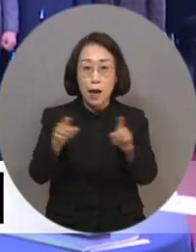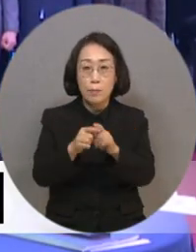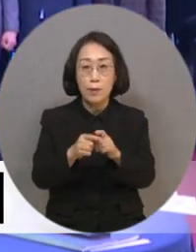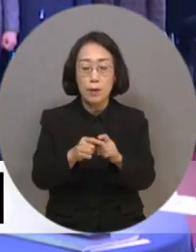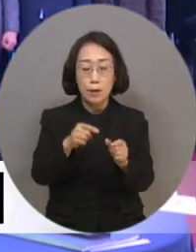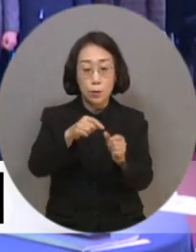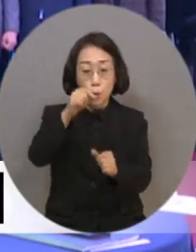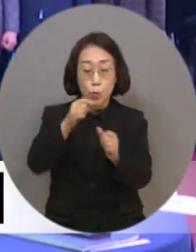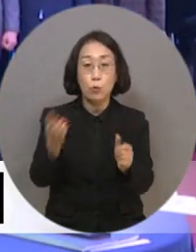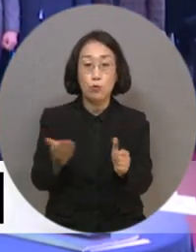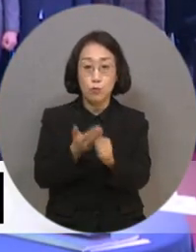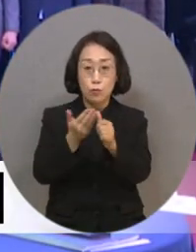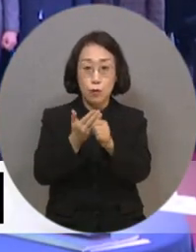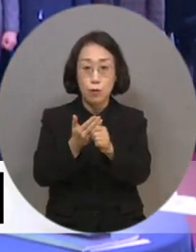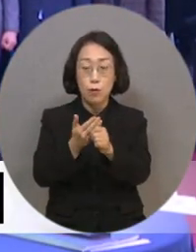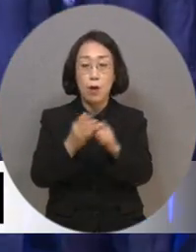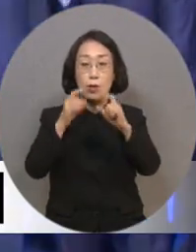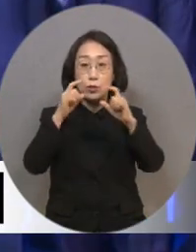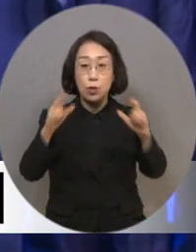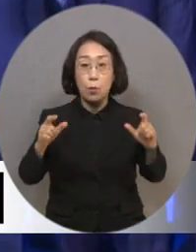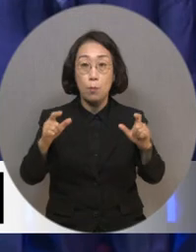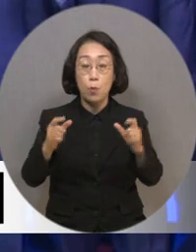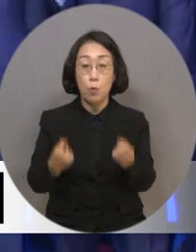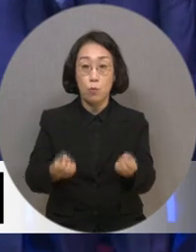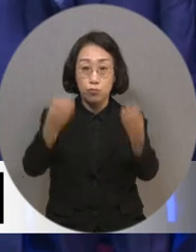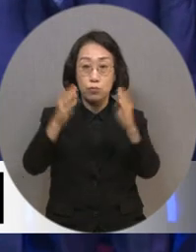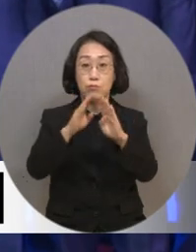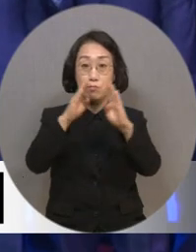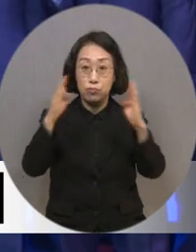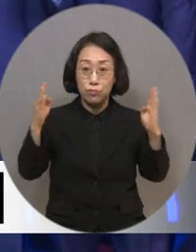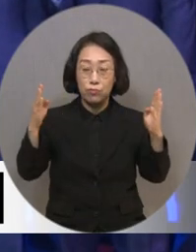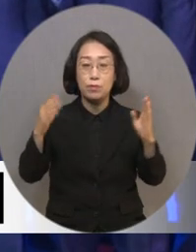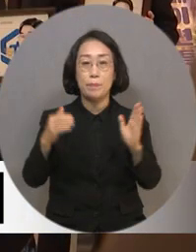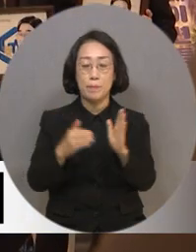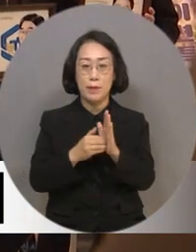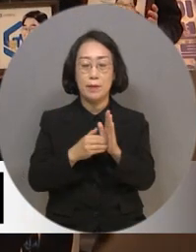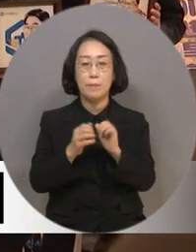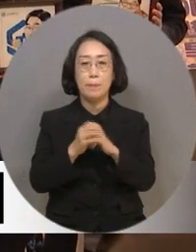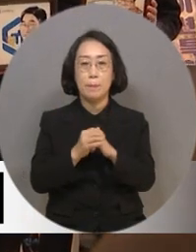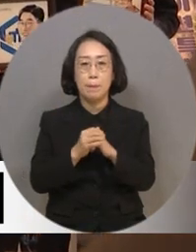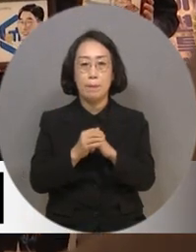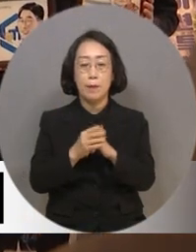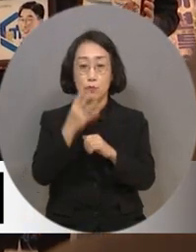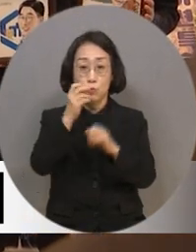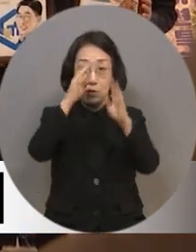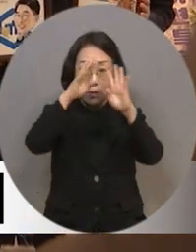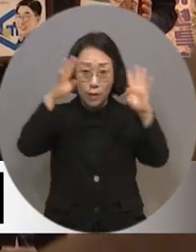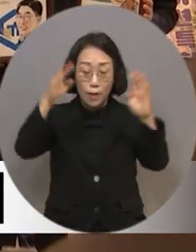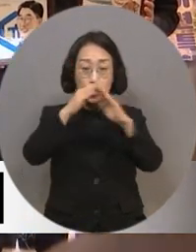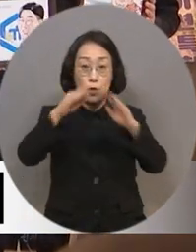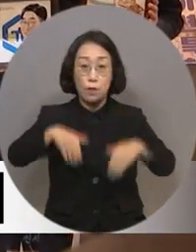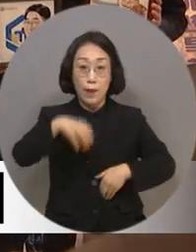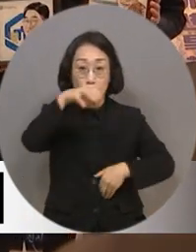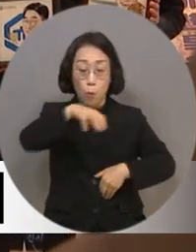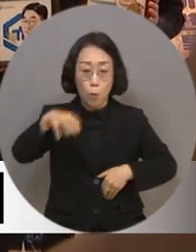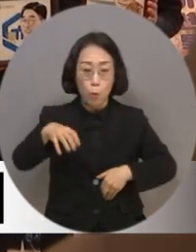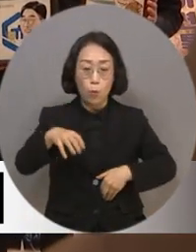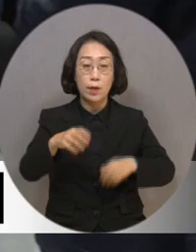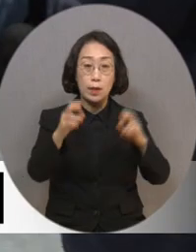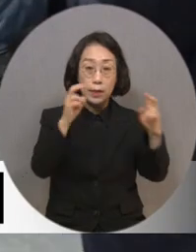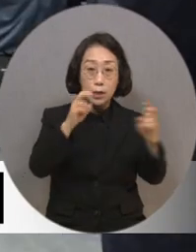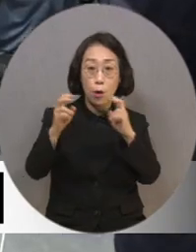강소지역기업 육성 비전 선포식을 전국대학 최초로 개최했습니다. 순천대는 전남 지역기업을